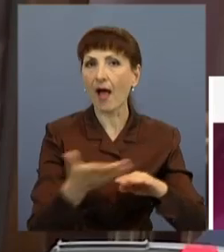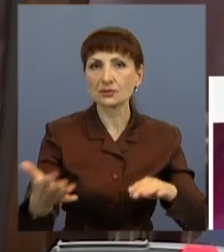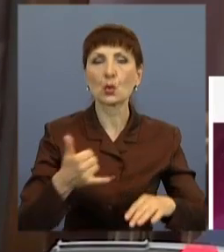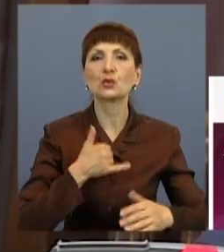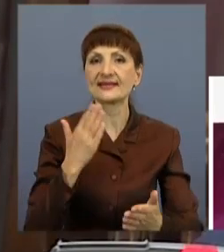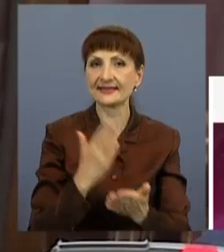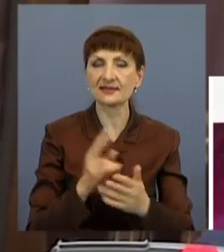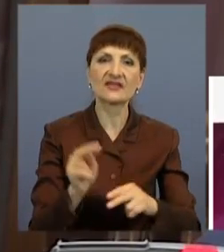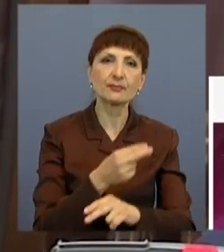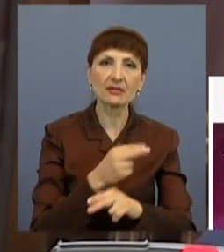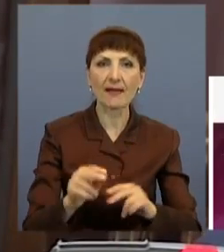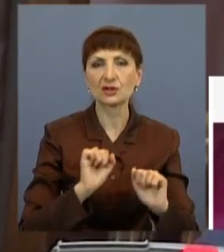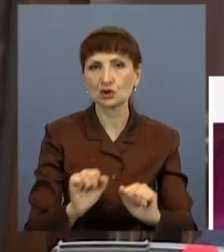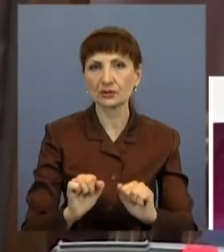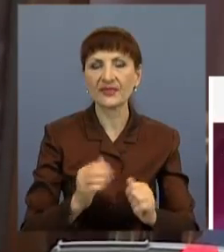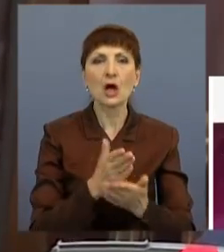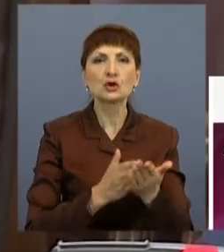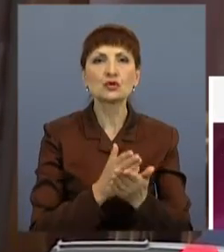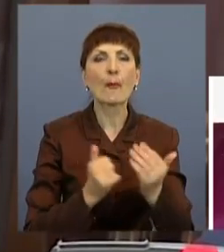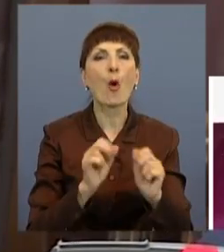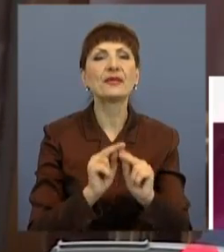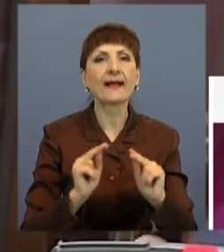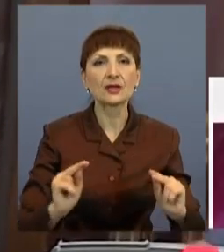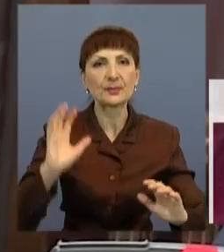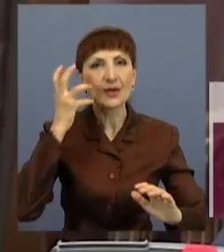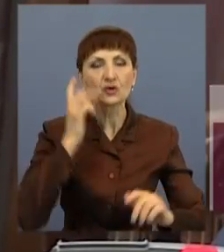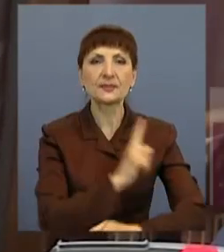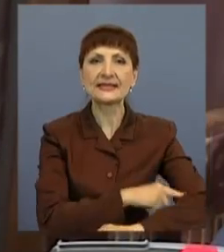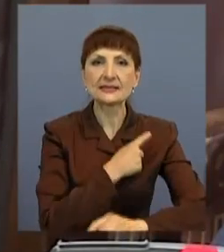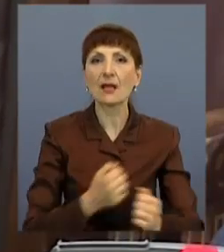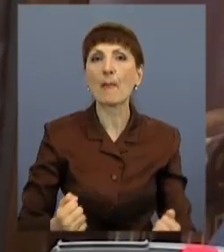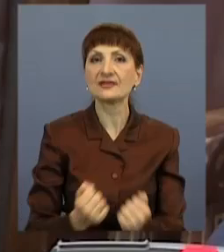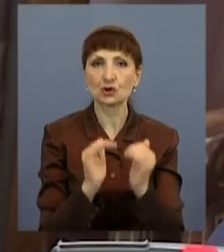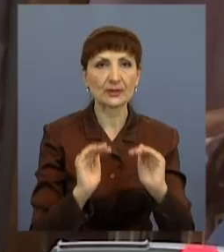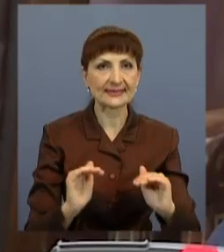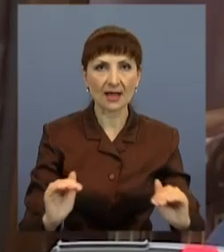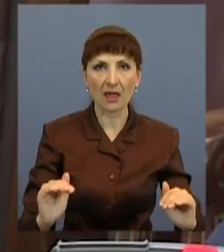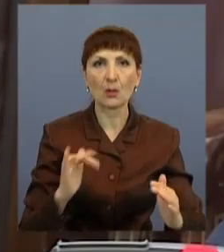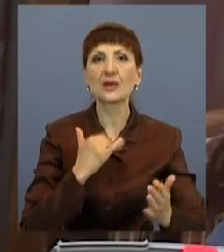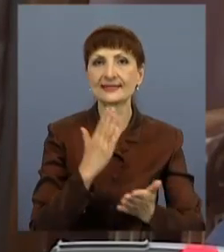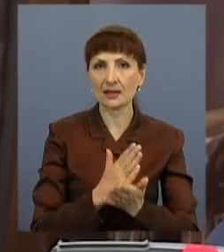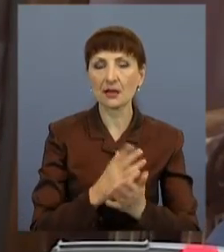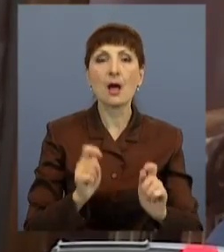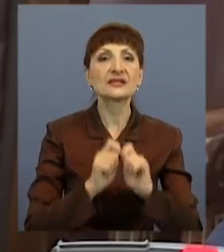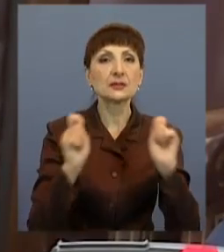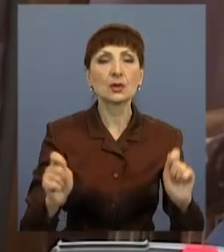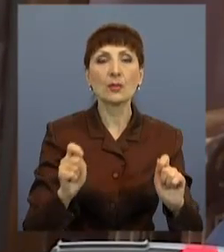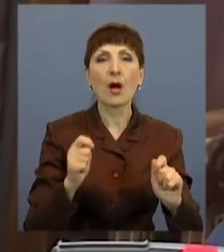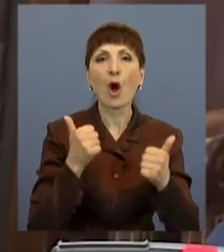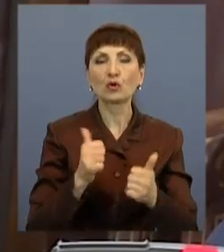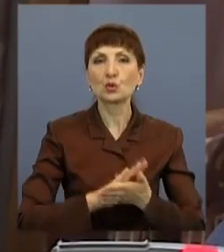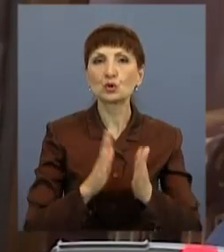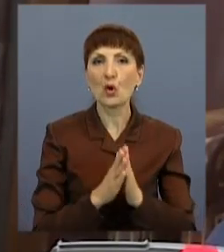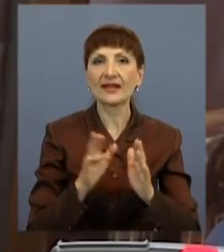воспитания детей. Службы по педагогической, психологической, медицинской поддержке детей. И создаем благоприятные жизненные условия